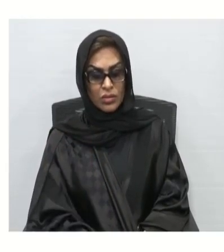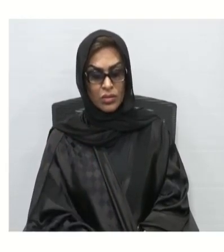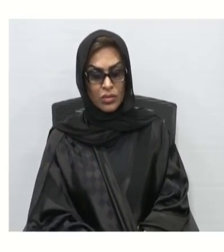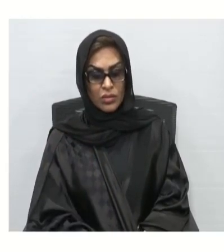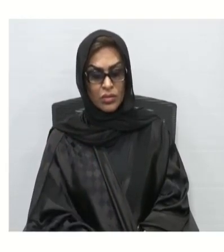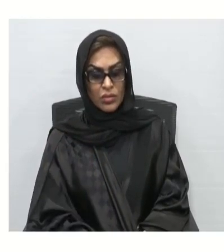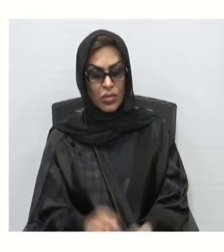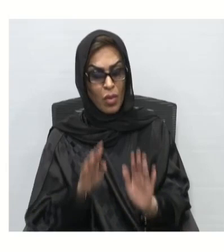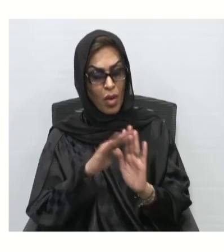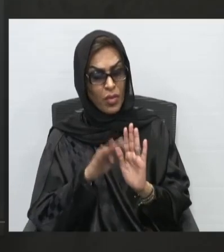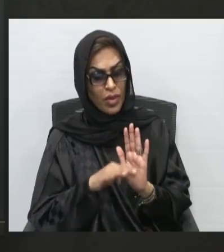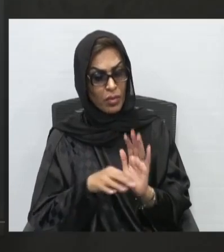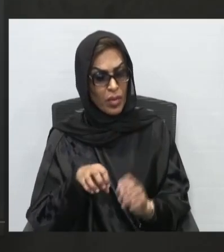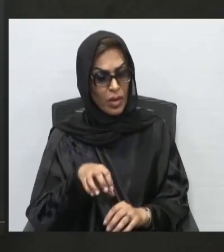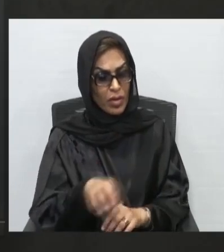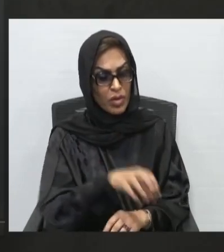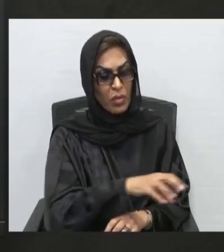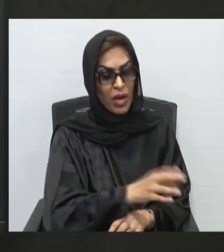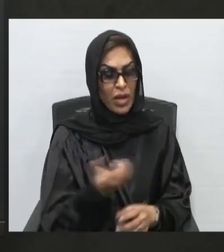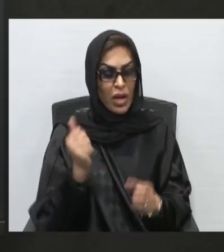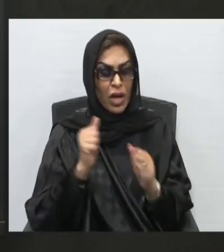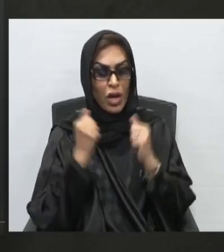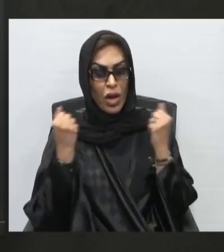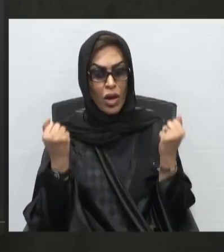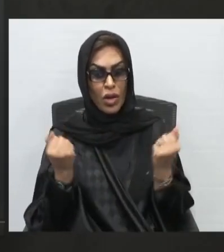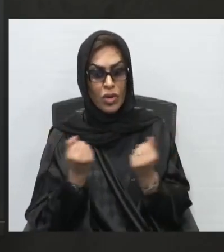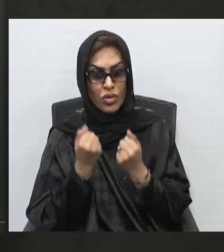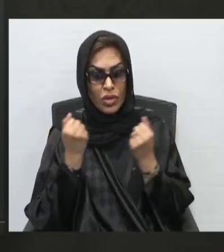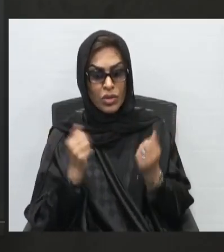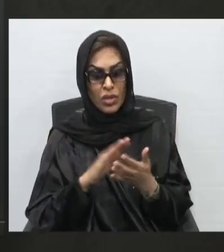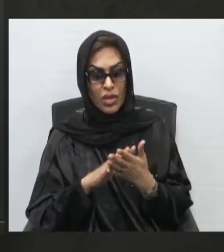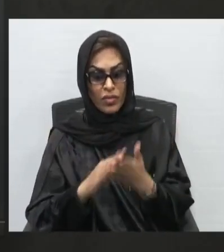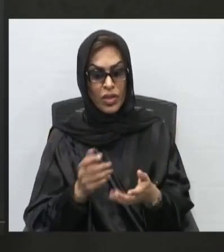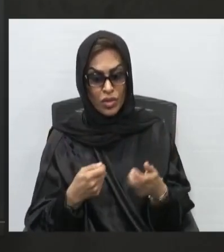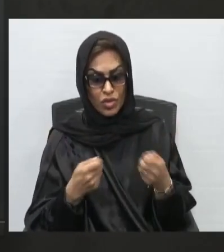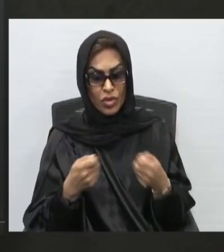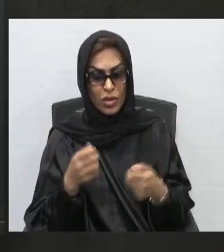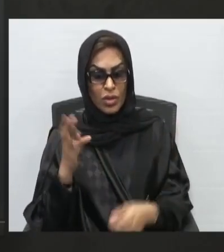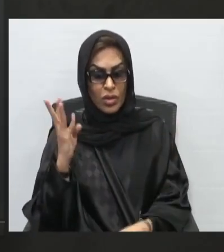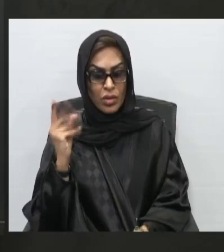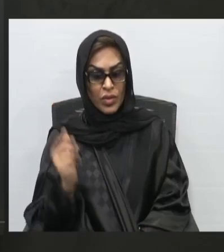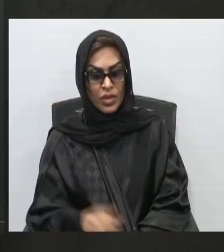نريد ان نعطي امثله ما هي الانشطه التي تستخدم في التجاره الرقميه